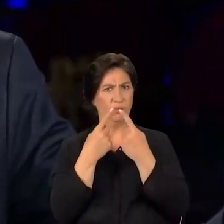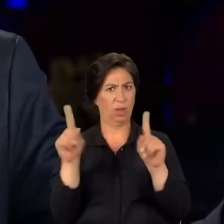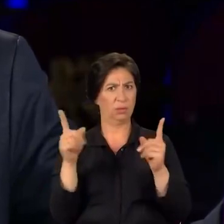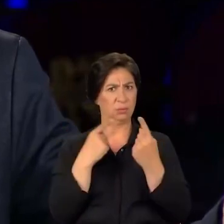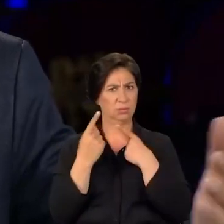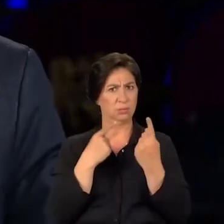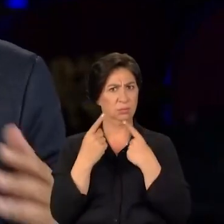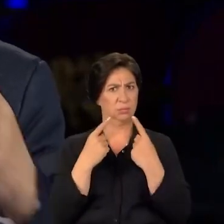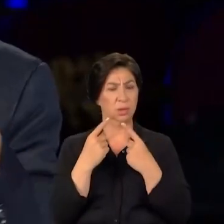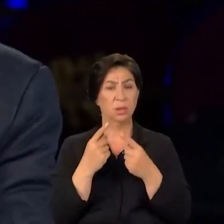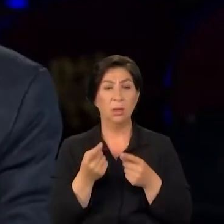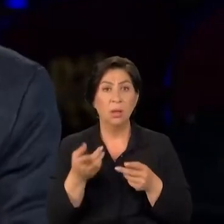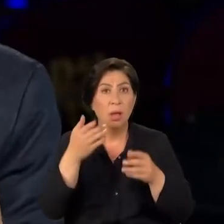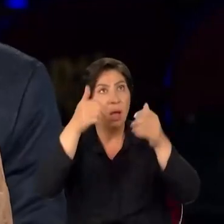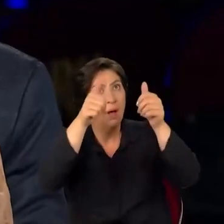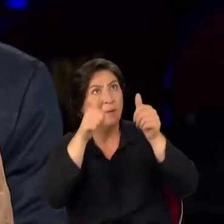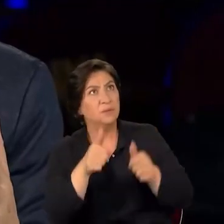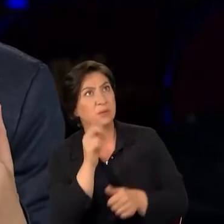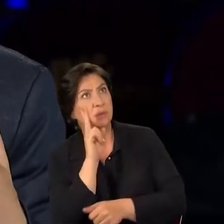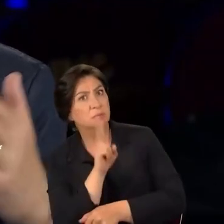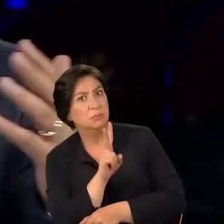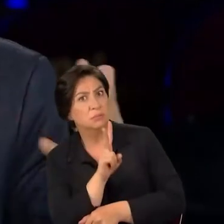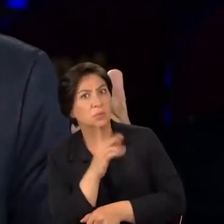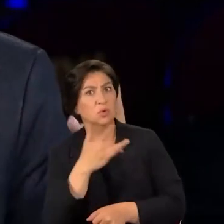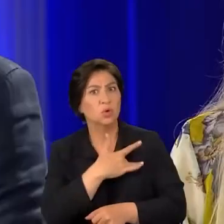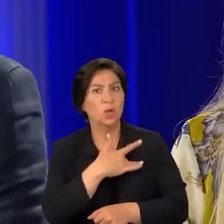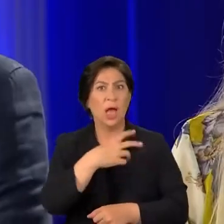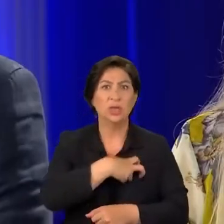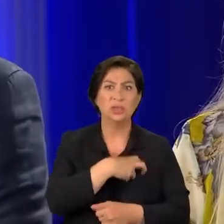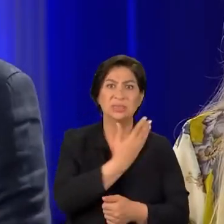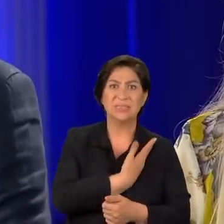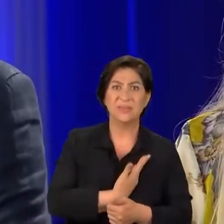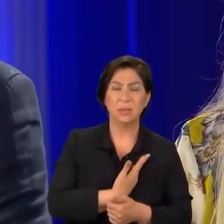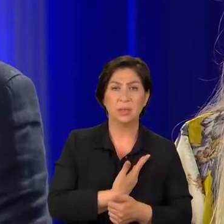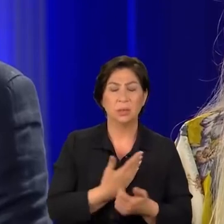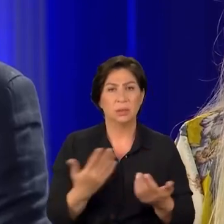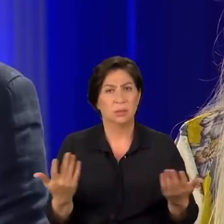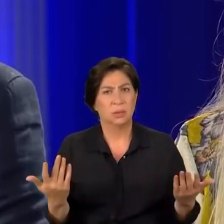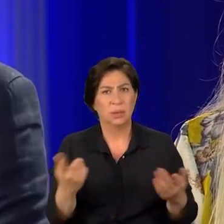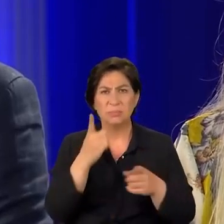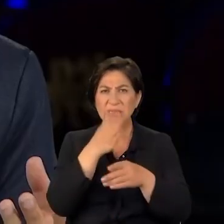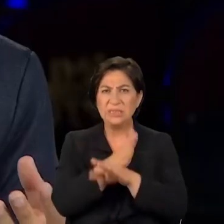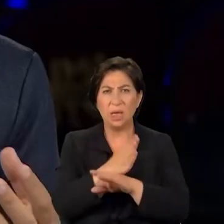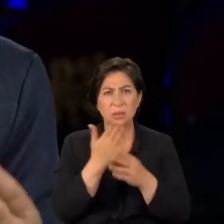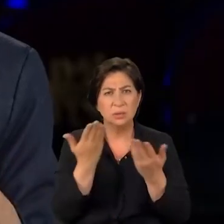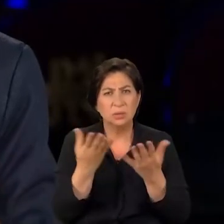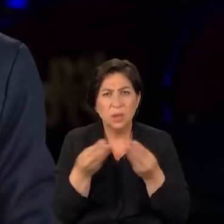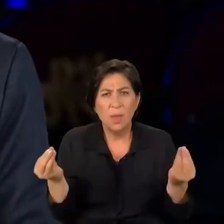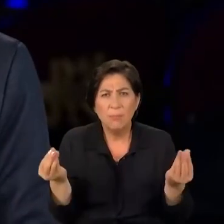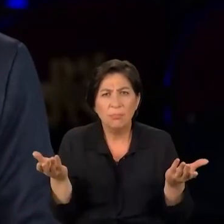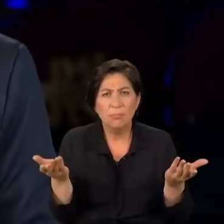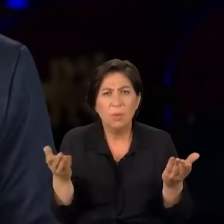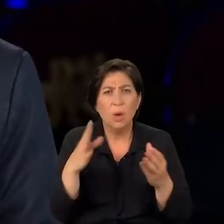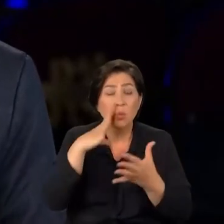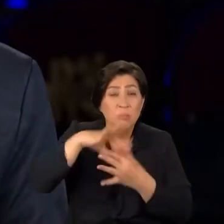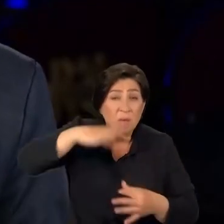dil. Bir de afişleri görüyorsunuz. Gönül, aşk, sevgi. Bir kere bir sahicilik itimi var ve bütün